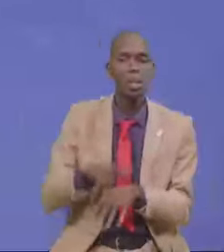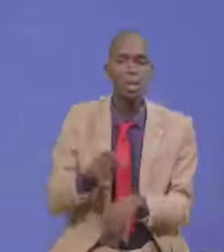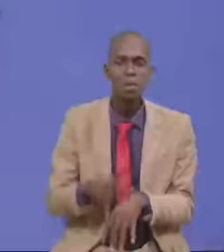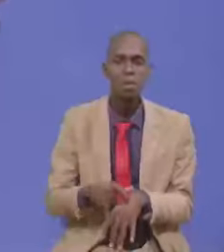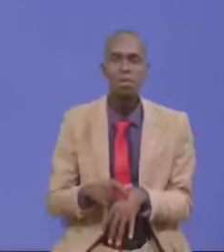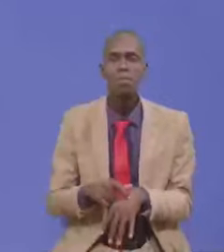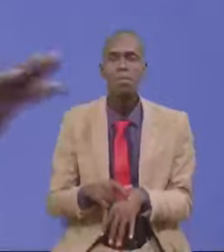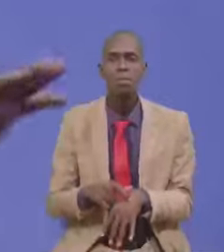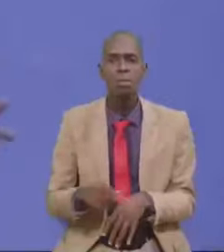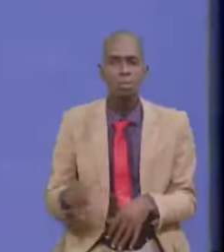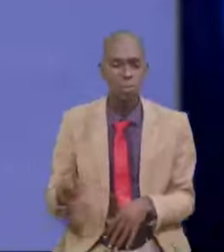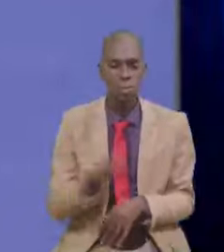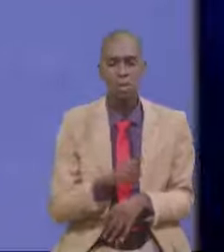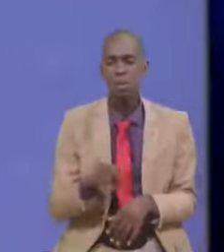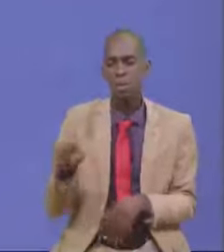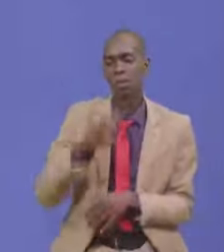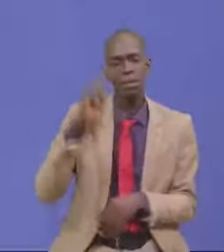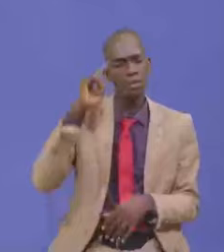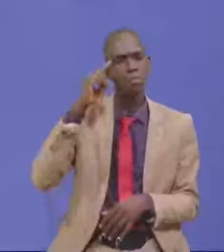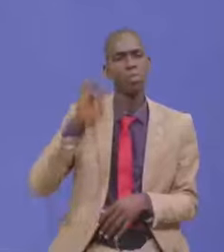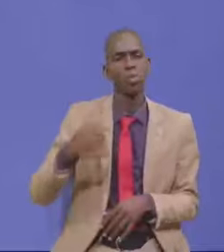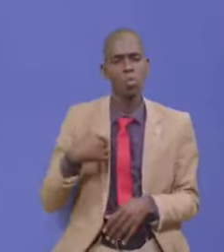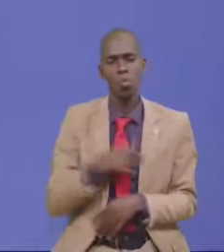Ils avaient la vérité scientifique.